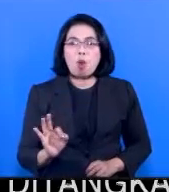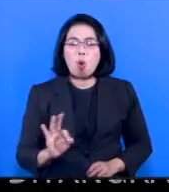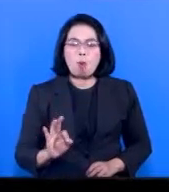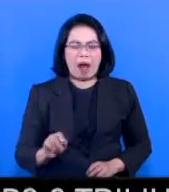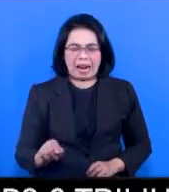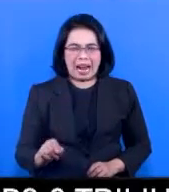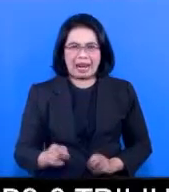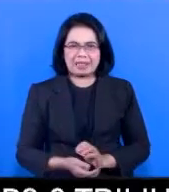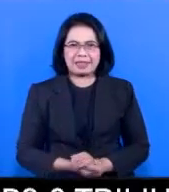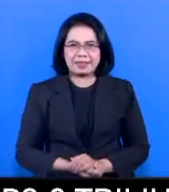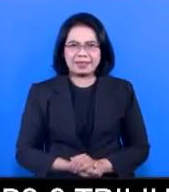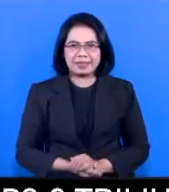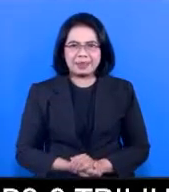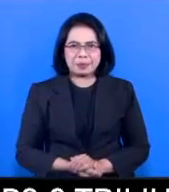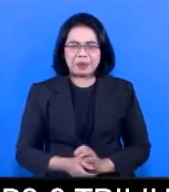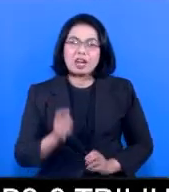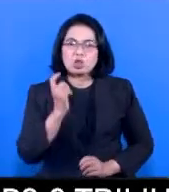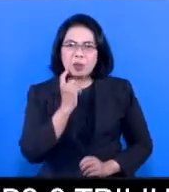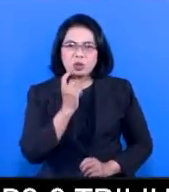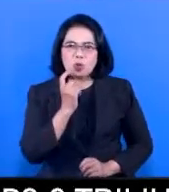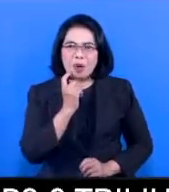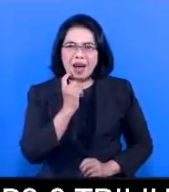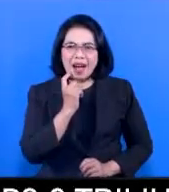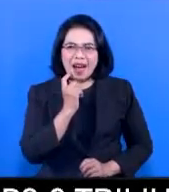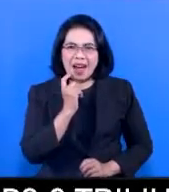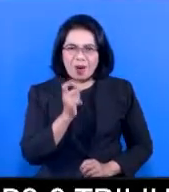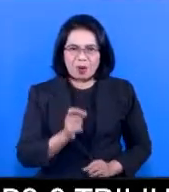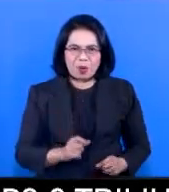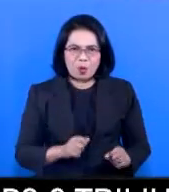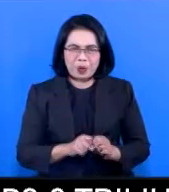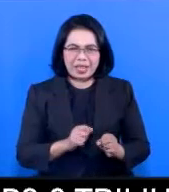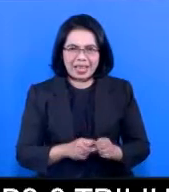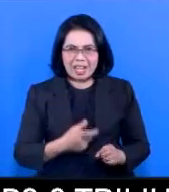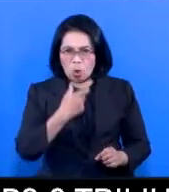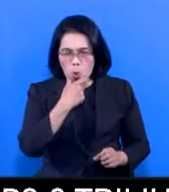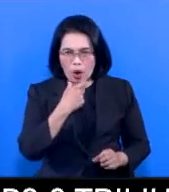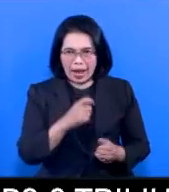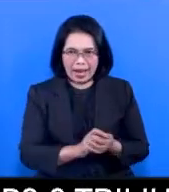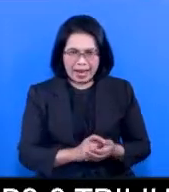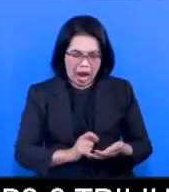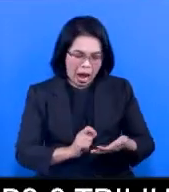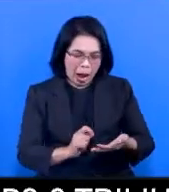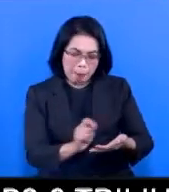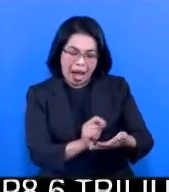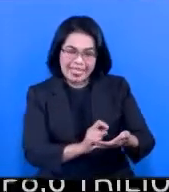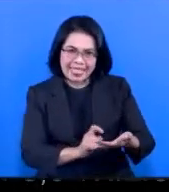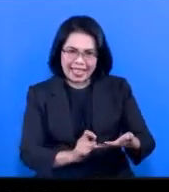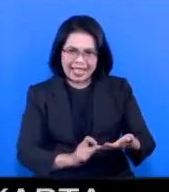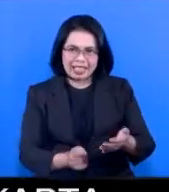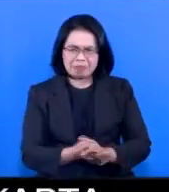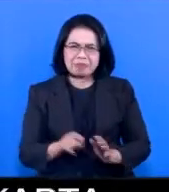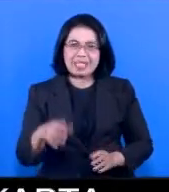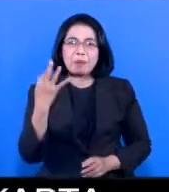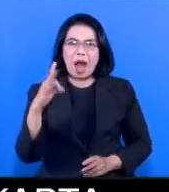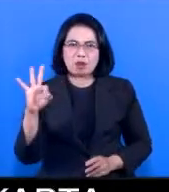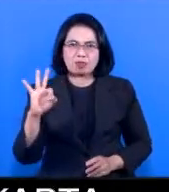coba-coba untuk membuat batik, ya awal mulanya sih nggak begitu terkenal ya, karena memang baru.